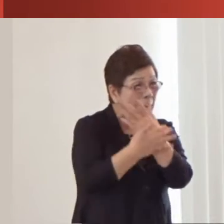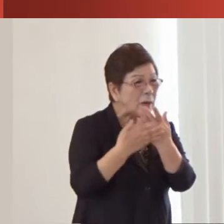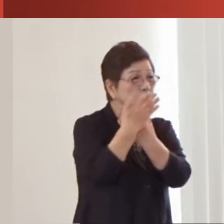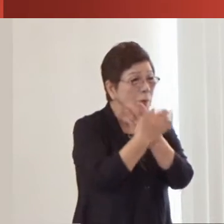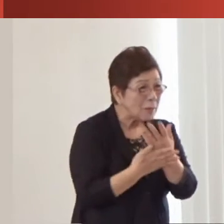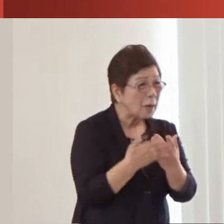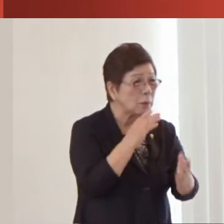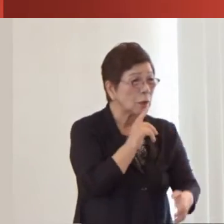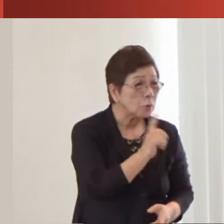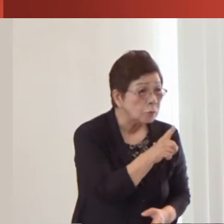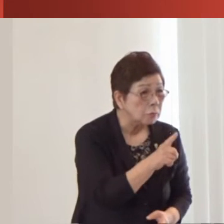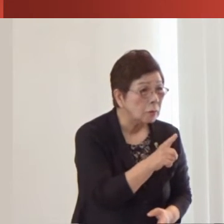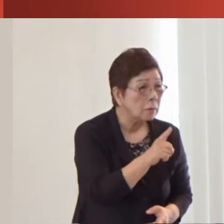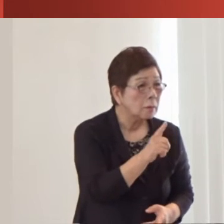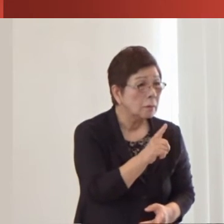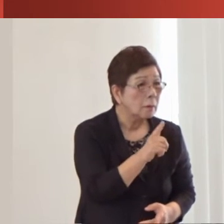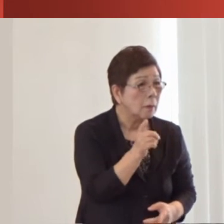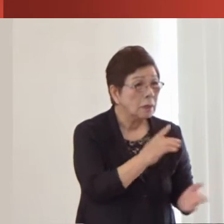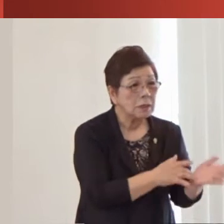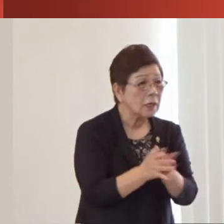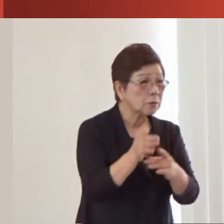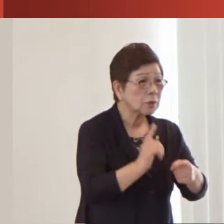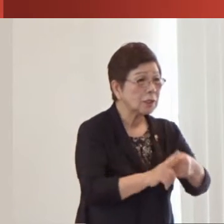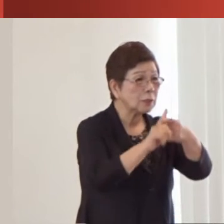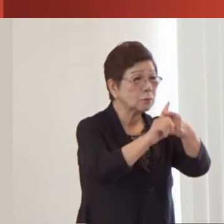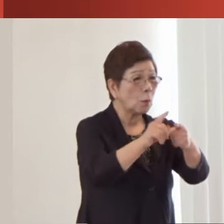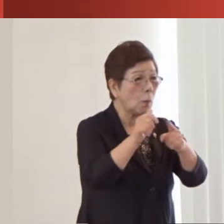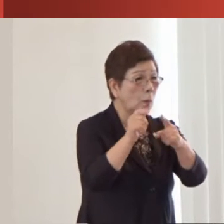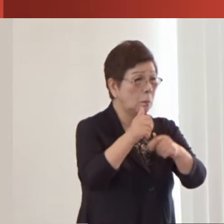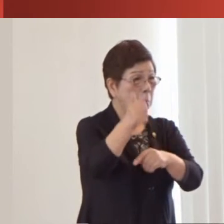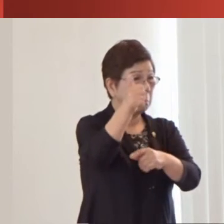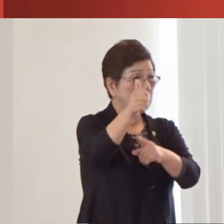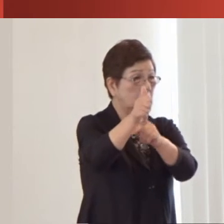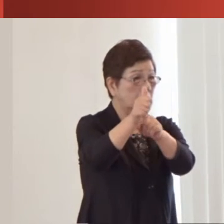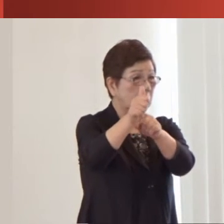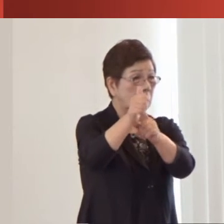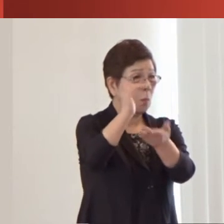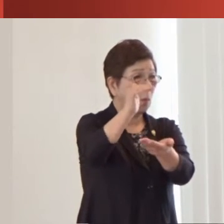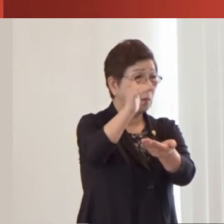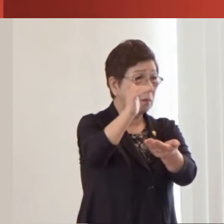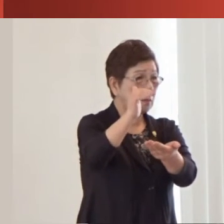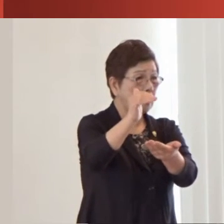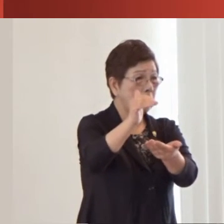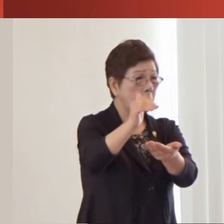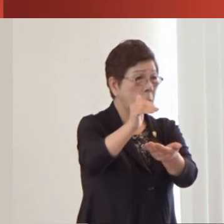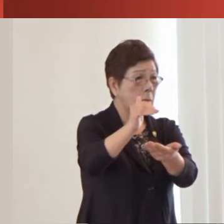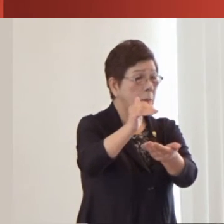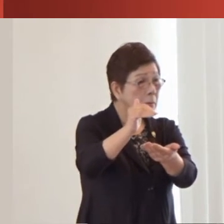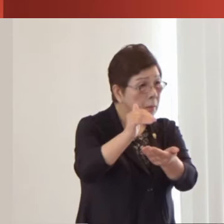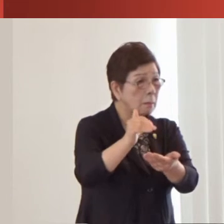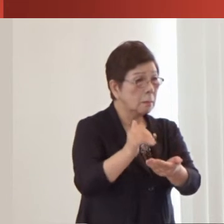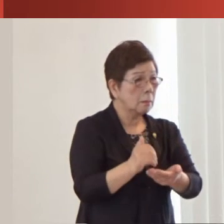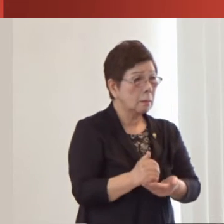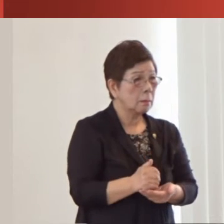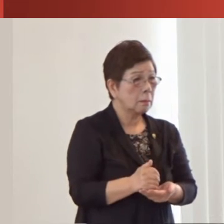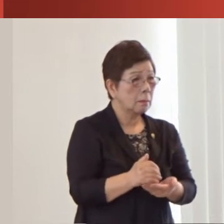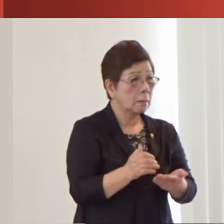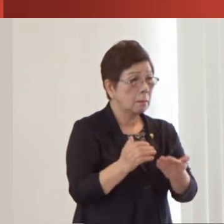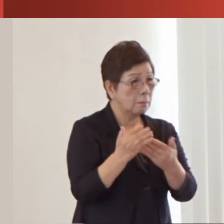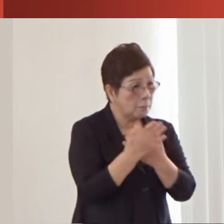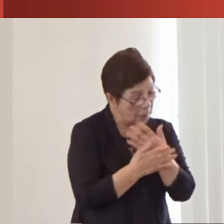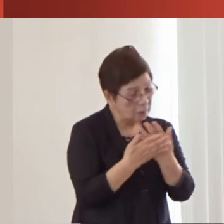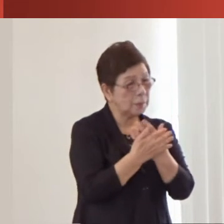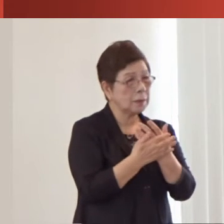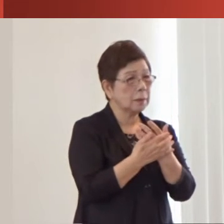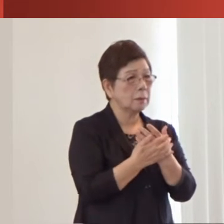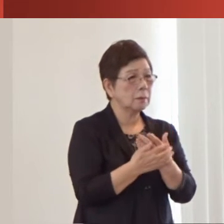だろうと何だろうと奴隷だろうと何でも何でも、もう神様の命をいただいてるんだから喜んで、